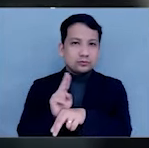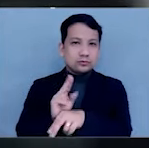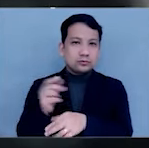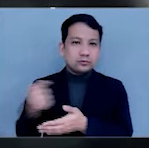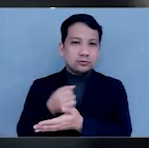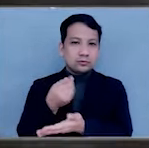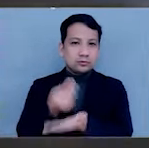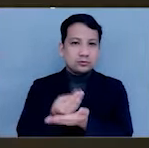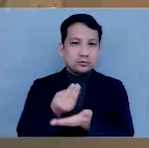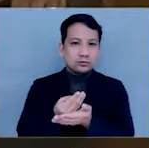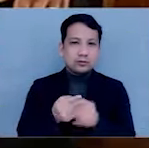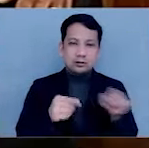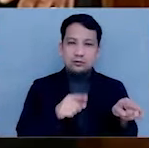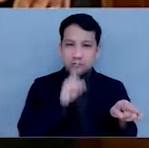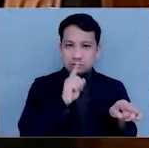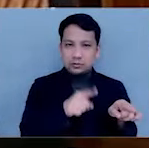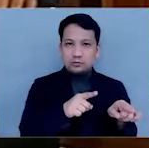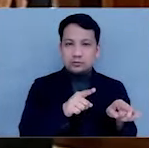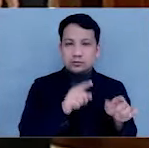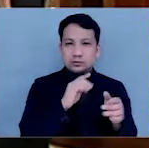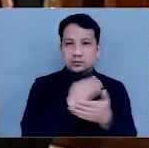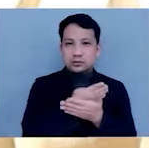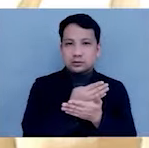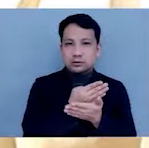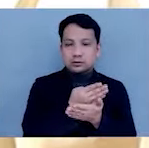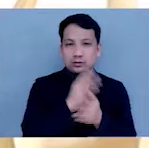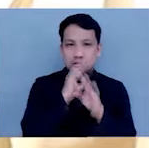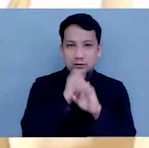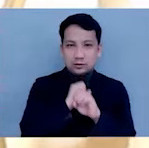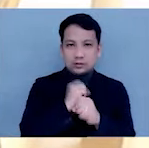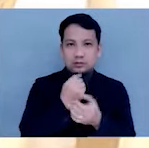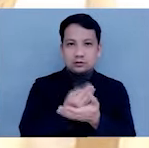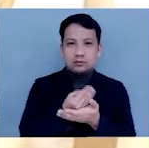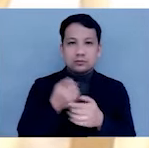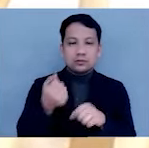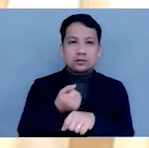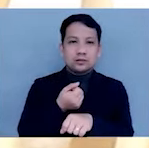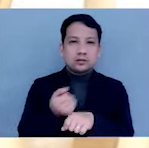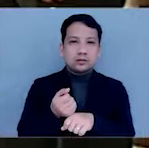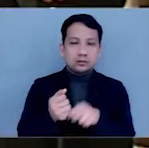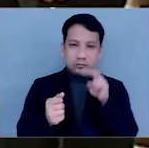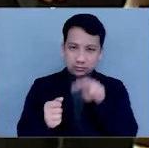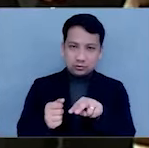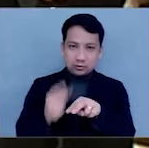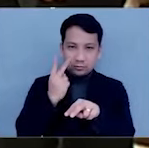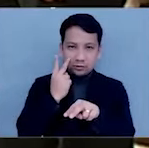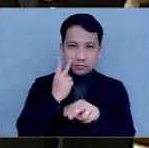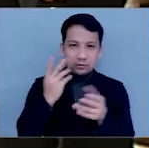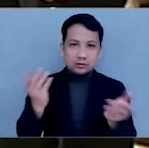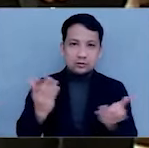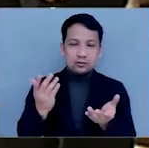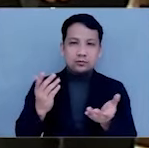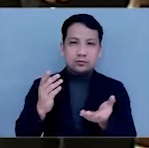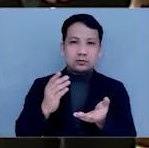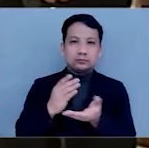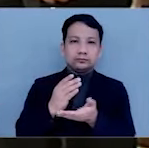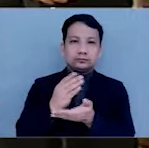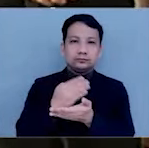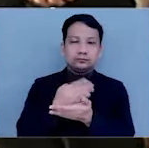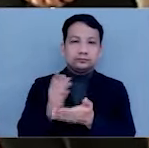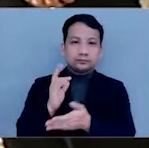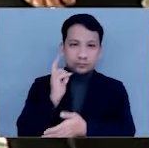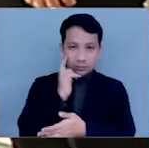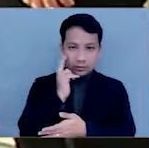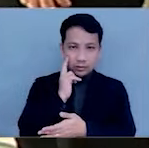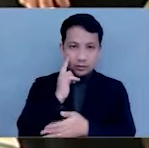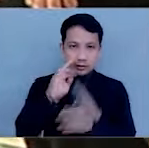doon yun, sa intel fund. Aminado si Fernandez na mahirap makita kung saan partikular na punta ang intel funds ni Duterte